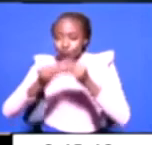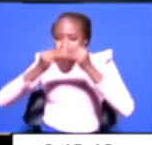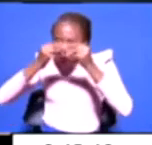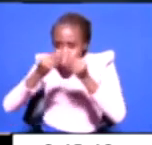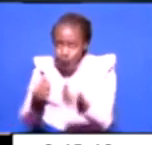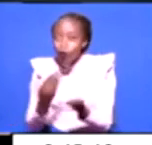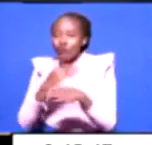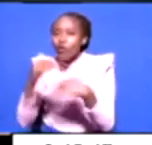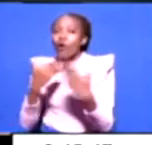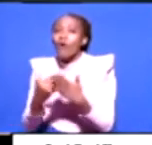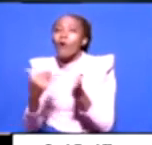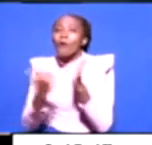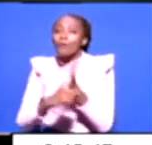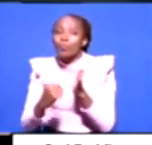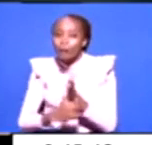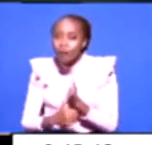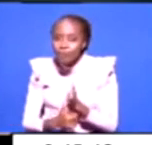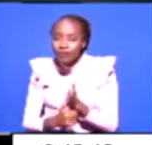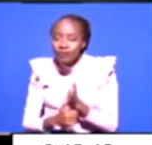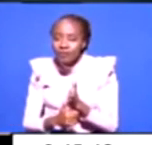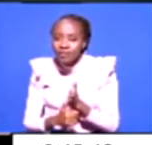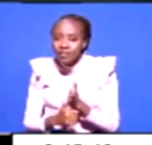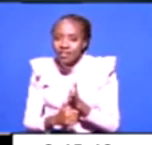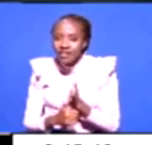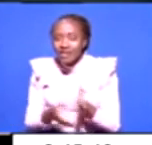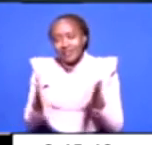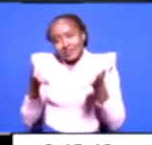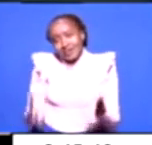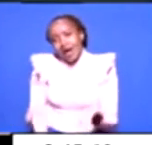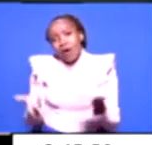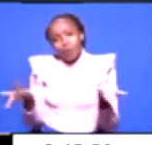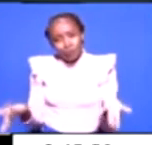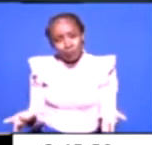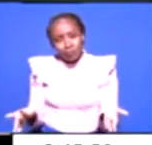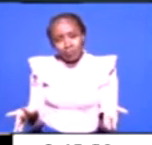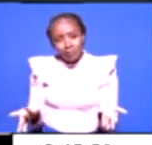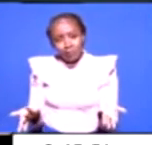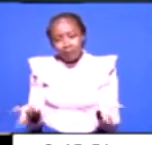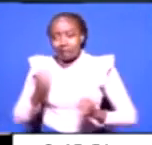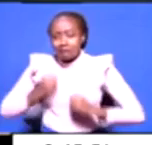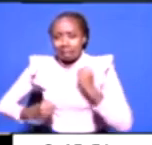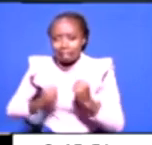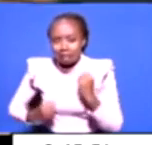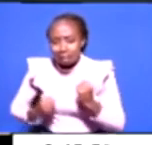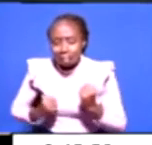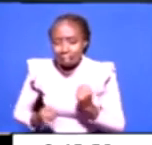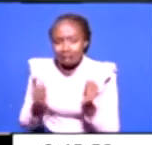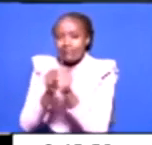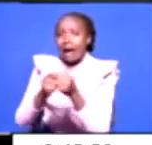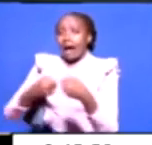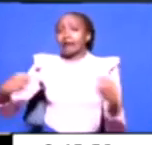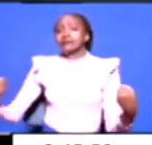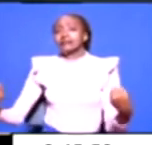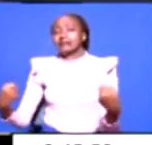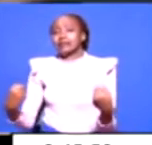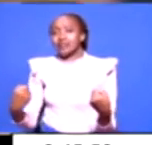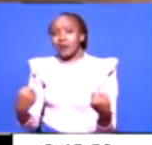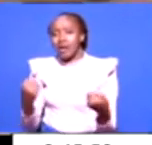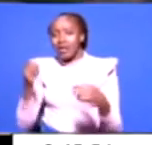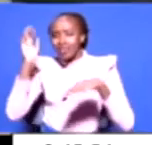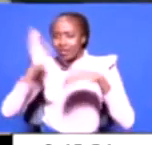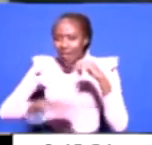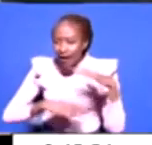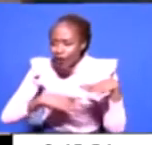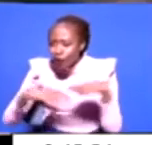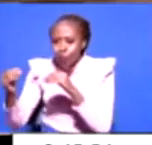siku 30. Sasa hapo ikiwa wewe mbio wakimbia kwenye magazeti badala kukimbia kwenye chama, hata ukenda kwenye